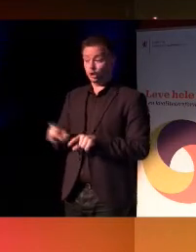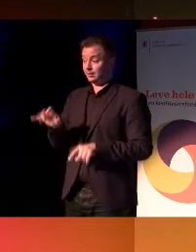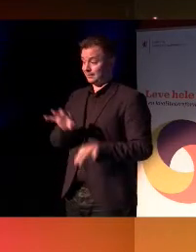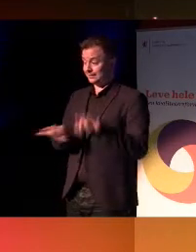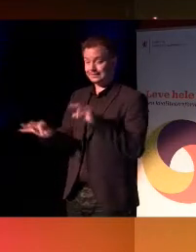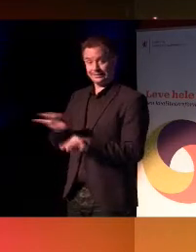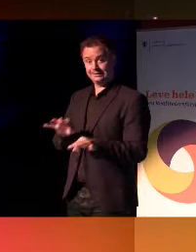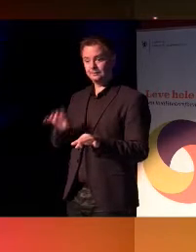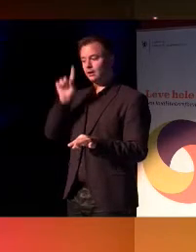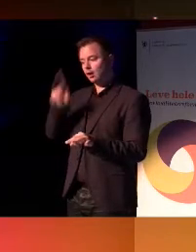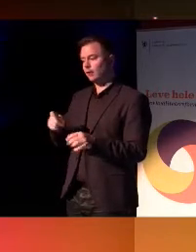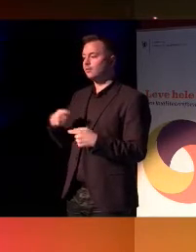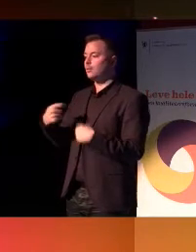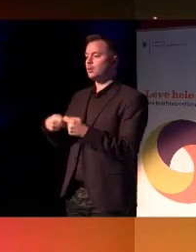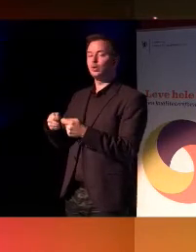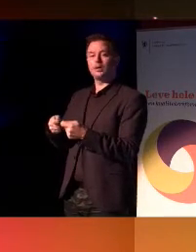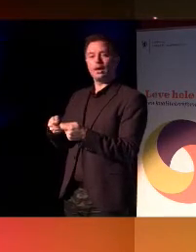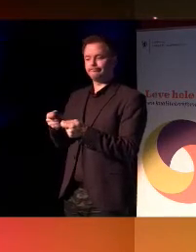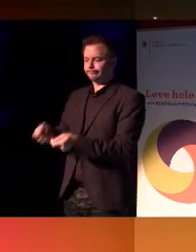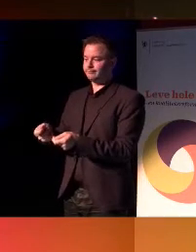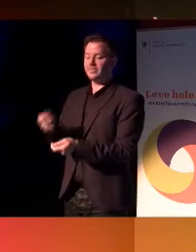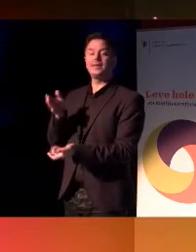blir trygg og sikker.